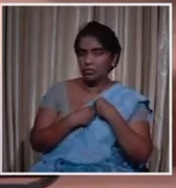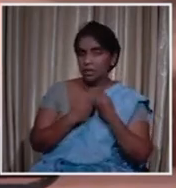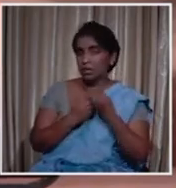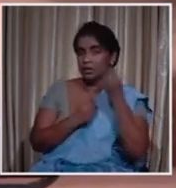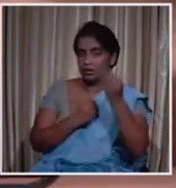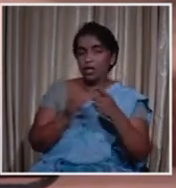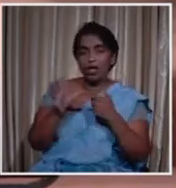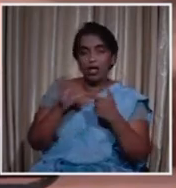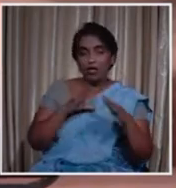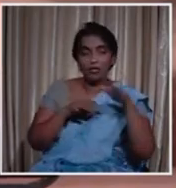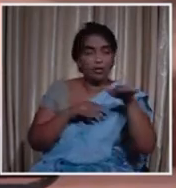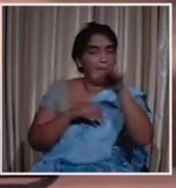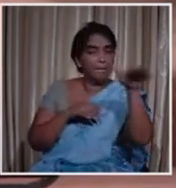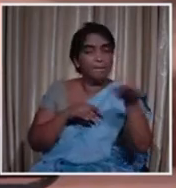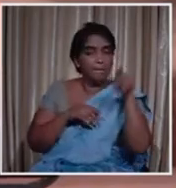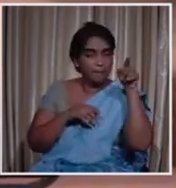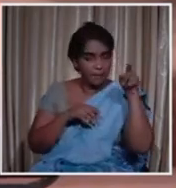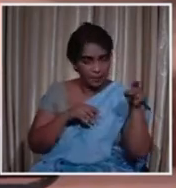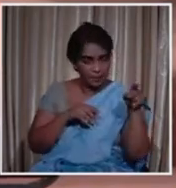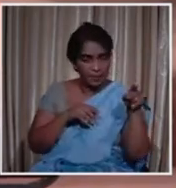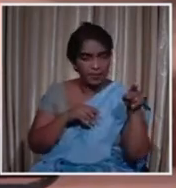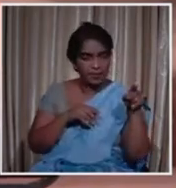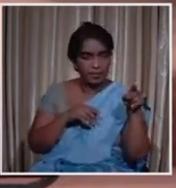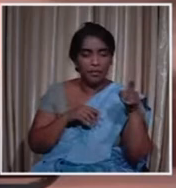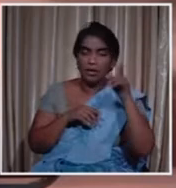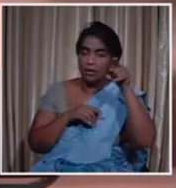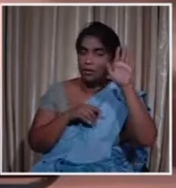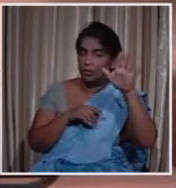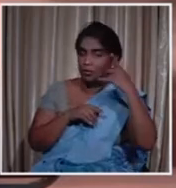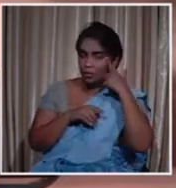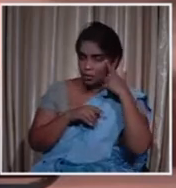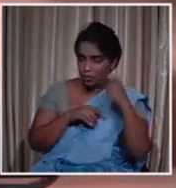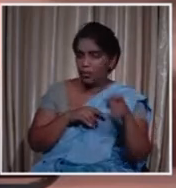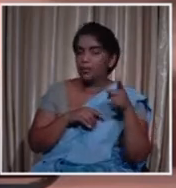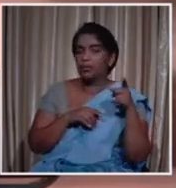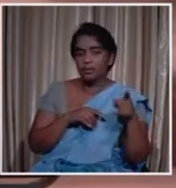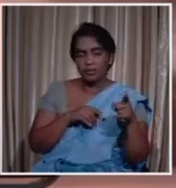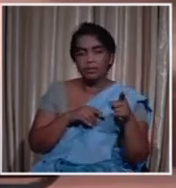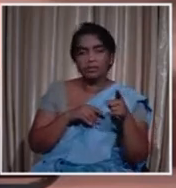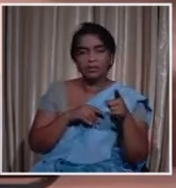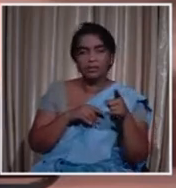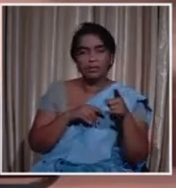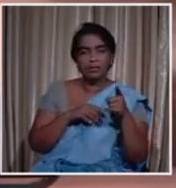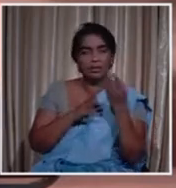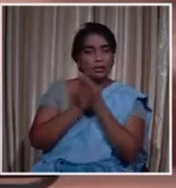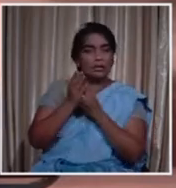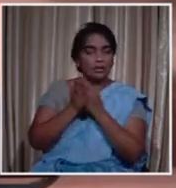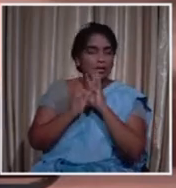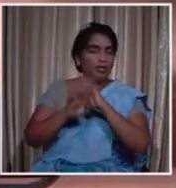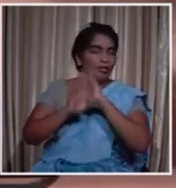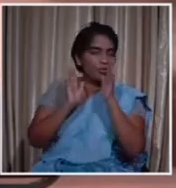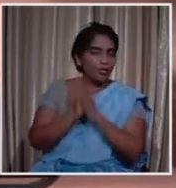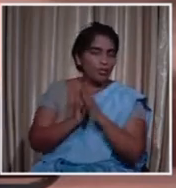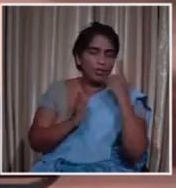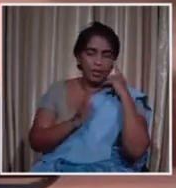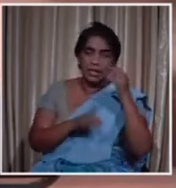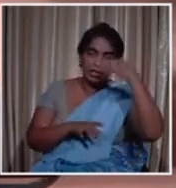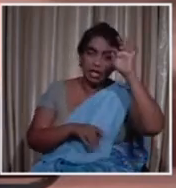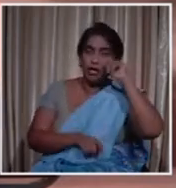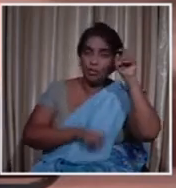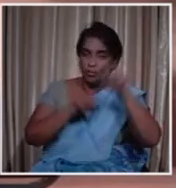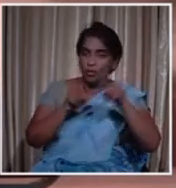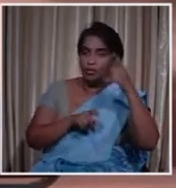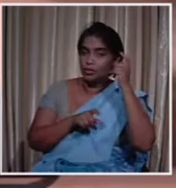அனுராதபுரத்திலே அந்த தண்டனைகளை விகாரையிலே செய்து வைத்திருக்கிறார்கள், படங்களாக கீறி வைத்திருக்கிறார்கள். இது தெரிந்துமா சிங்கள மக்கள், நீங்கள் சிங்கள தலைவர்கள்